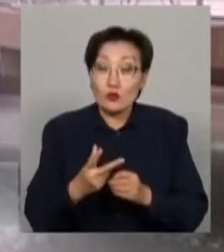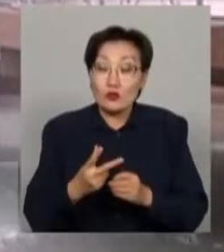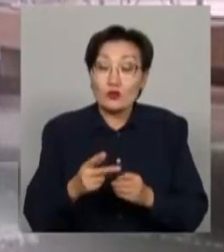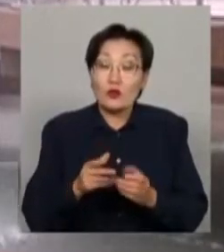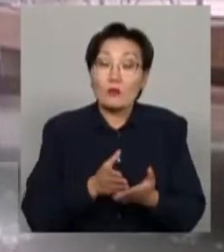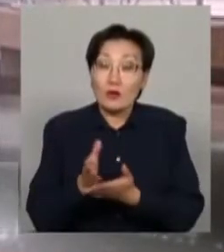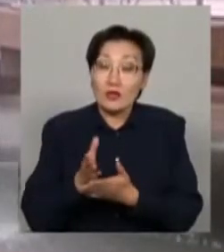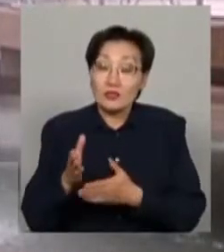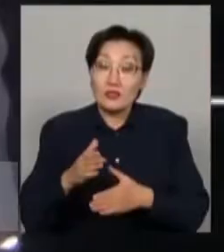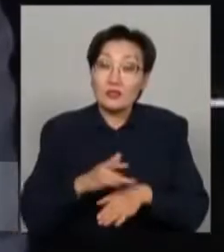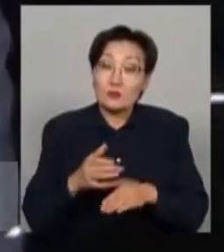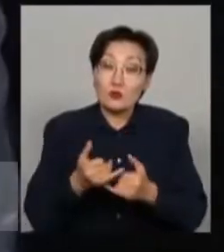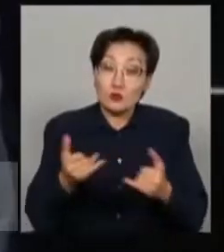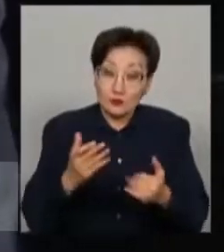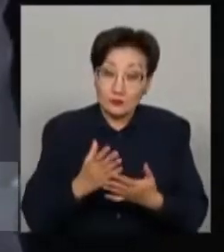қызмет көрсетіліп келеді.